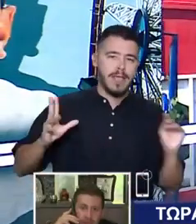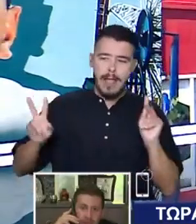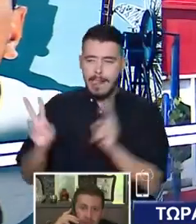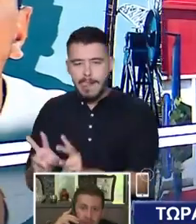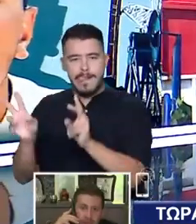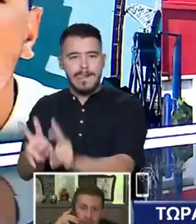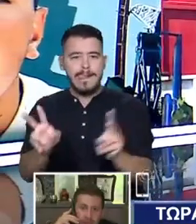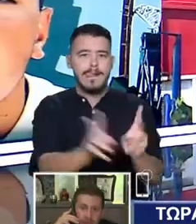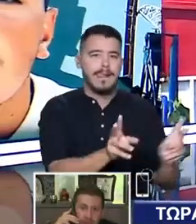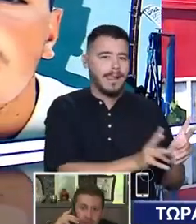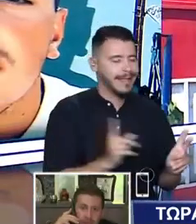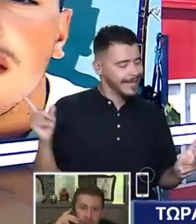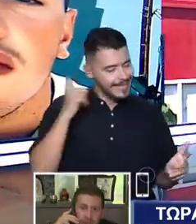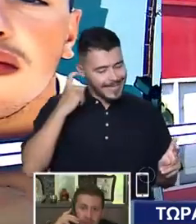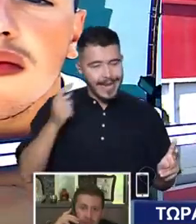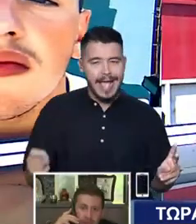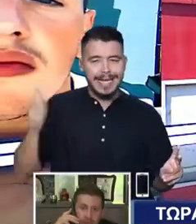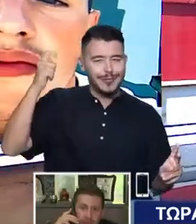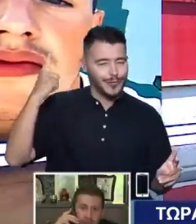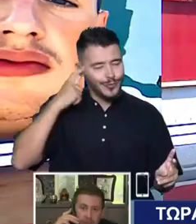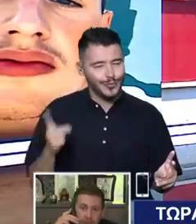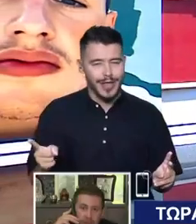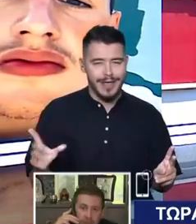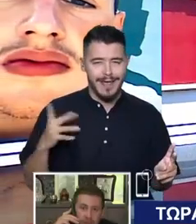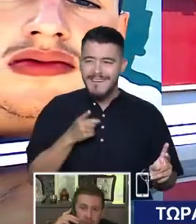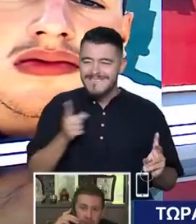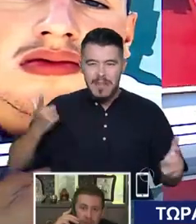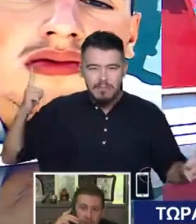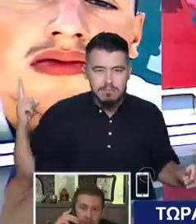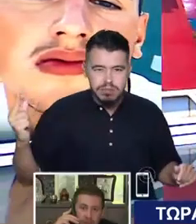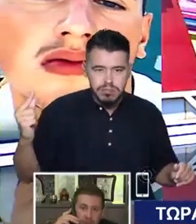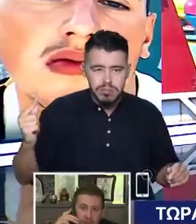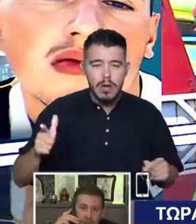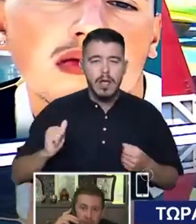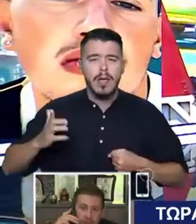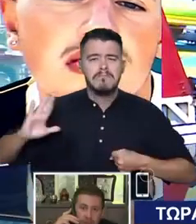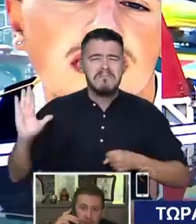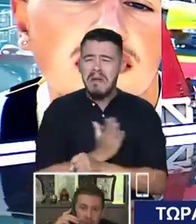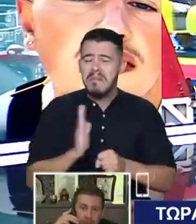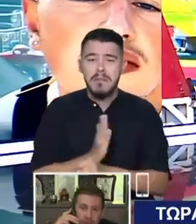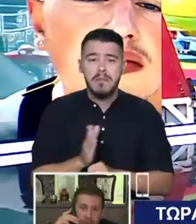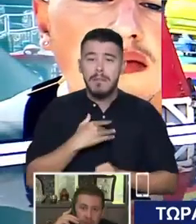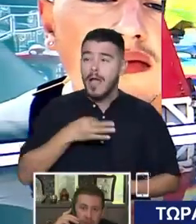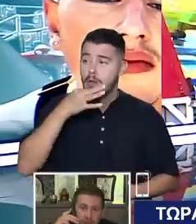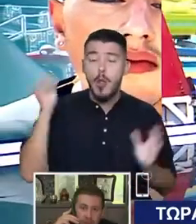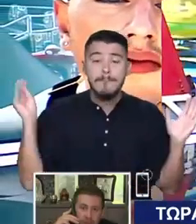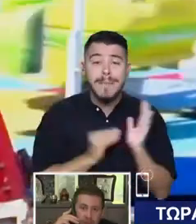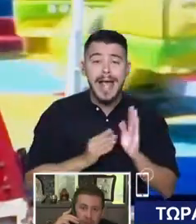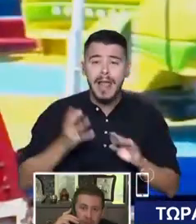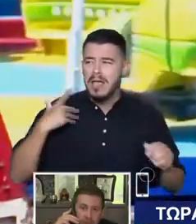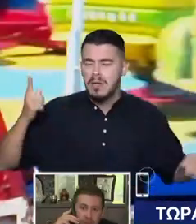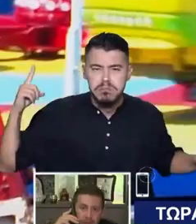πάντα. Αυτό το περιστατικό, η μεγάλη ταχύτητα, διέλυσε το αμαξίδιο. Το τονίζω, διέλυσε